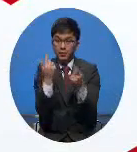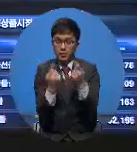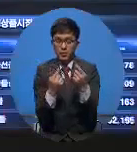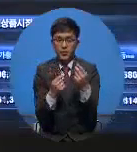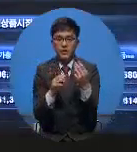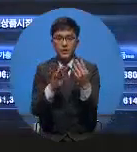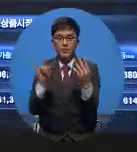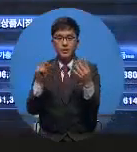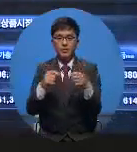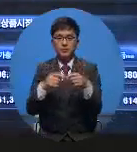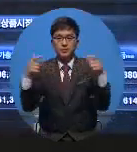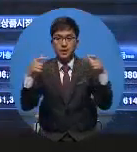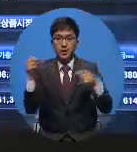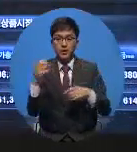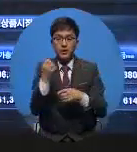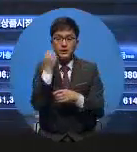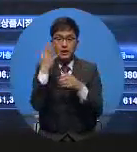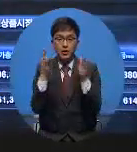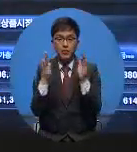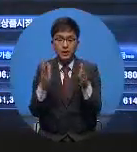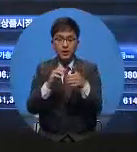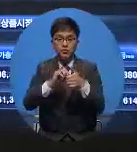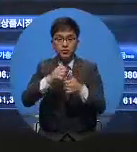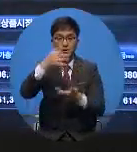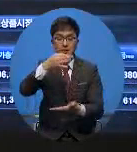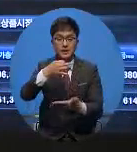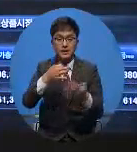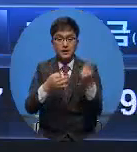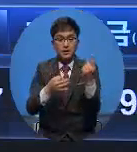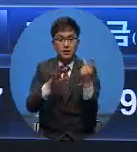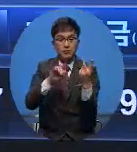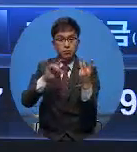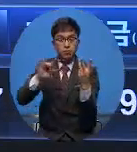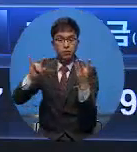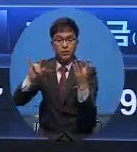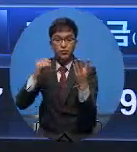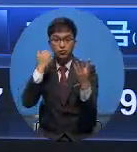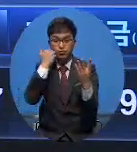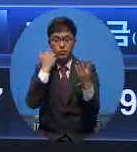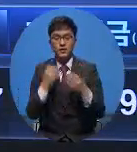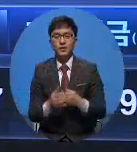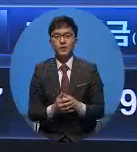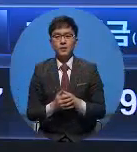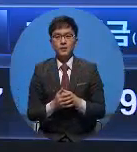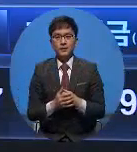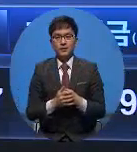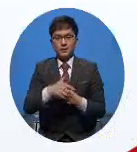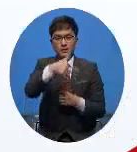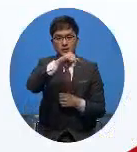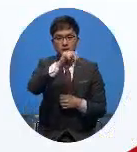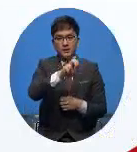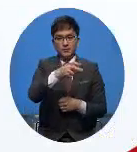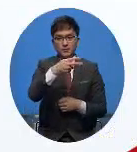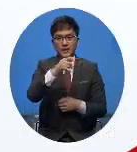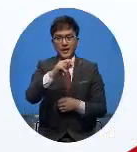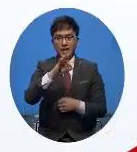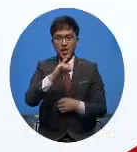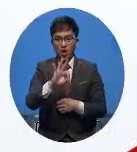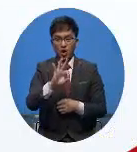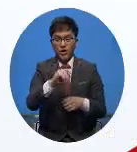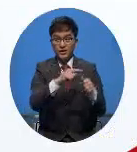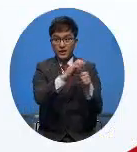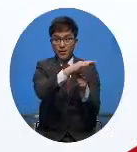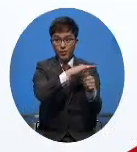수치입니다. 4개월 만에 주식 자산이 곱절로 늘어난 코스닥 부호도 줄을 잇습니다. 김대영 슈피겐코리아 대표의